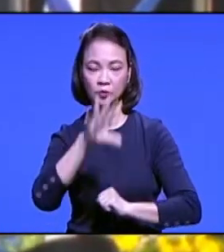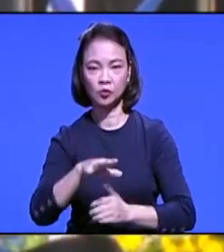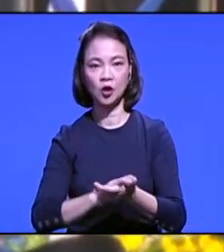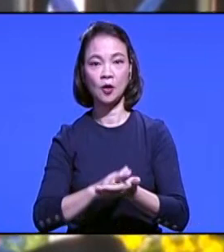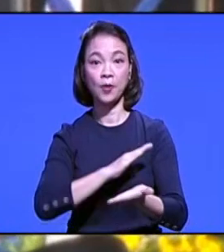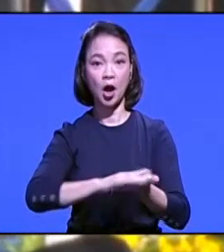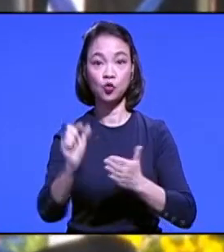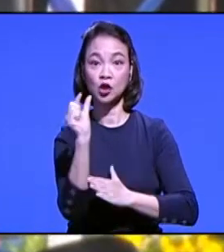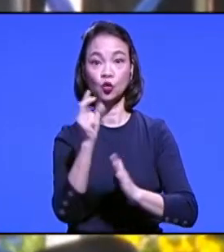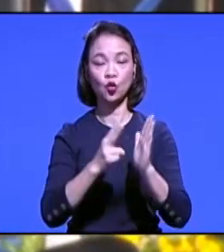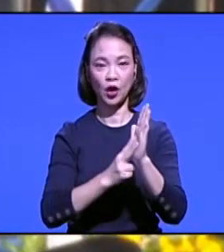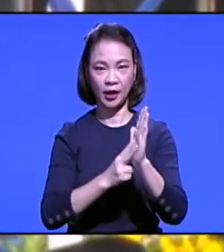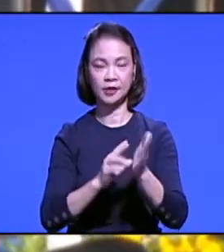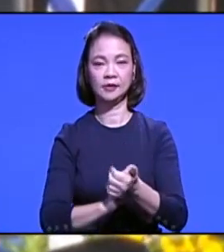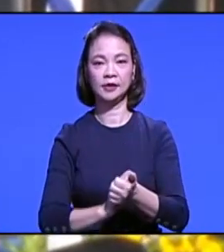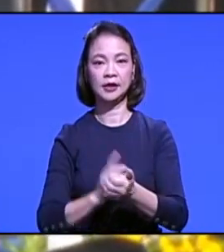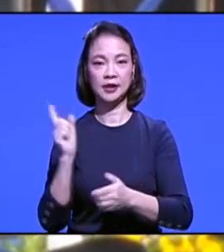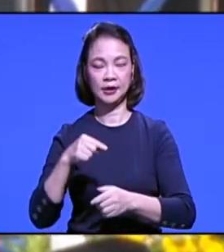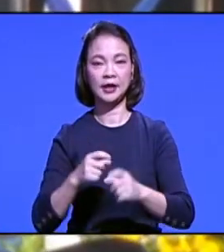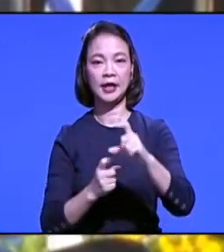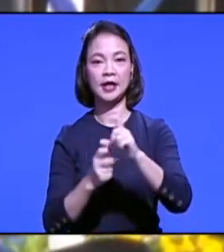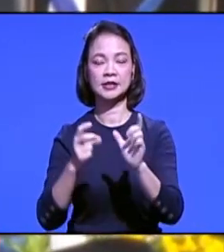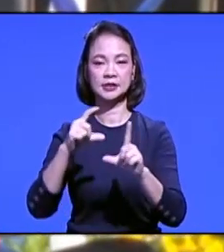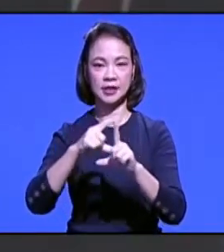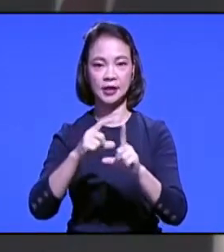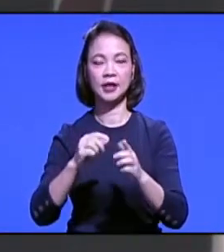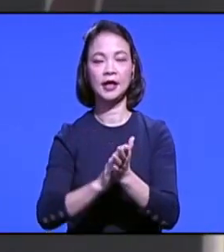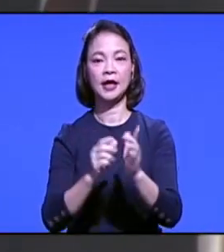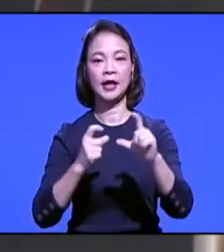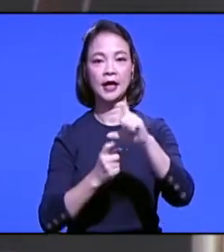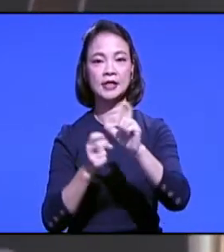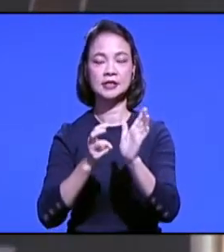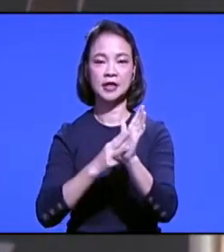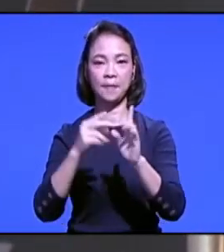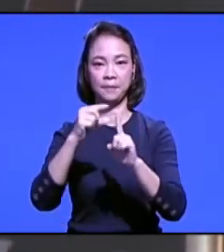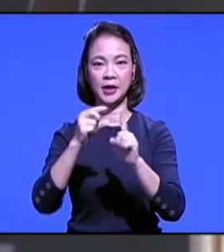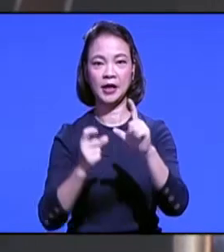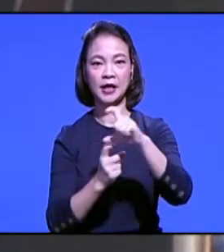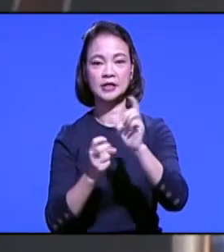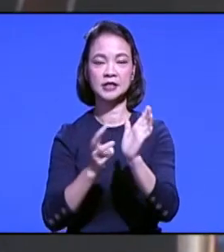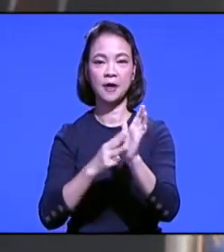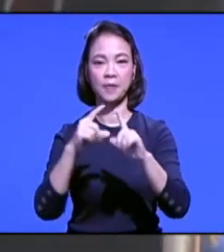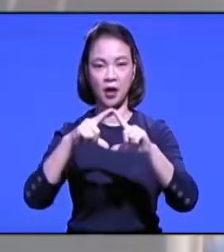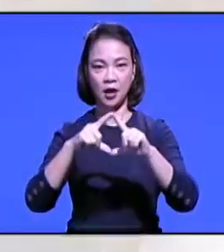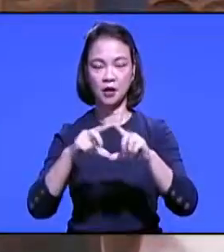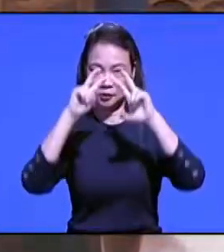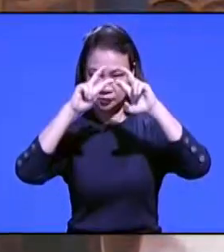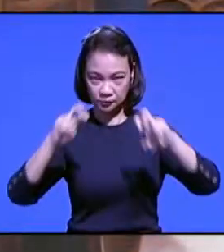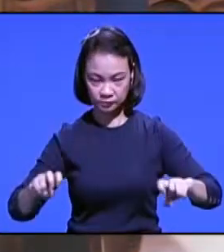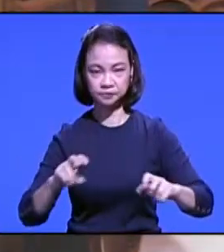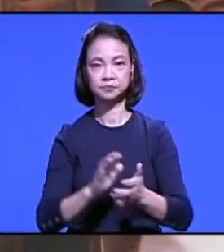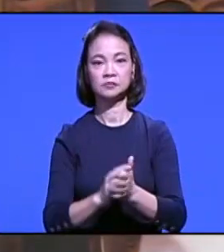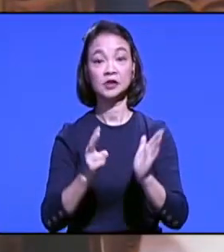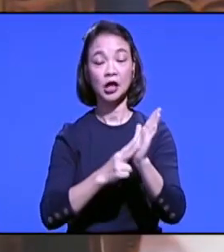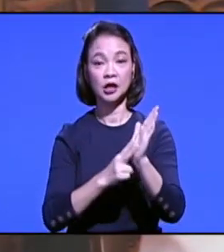penghapusan ujian nasional pada tingkat dasar, menengah, atas, dan kejuruan masih dikaji oleh Kementerian Pendidikan. Nadiem